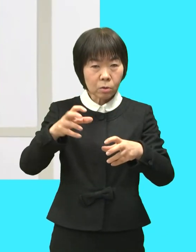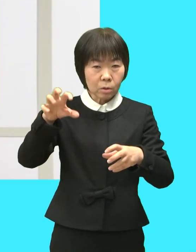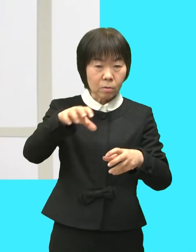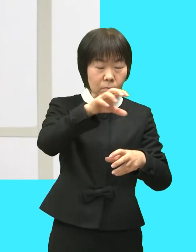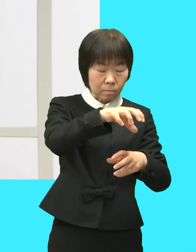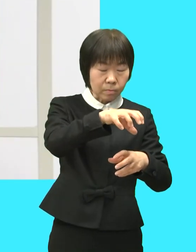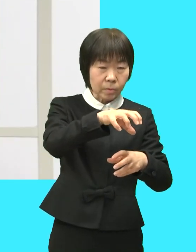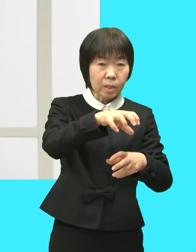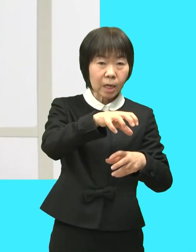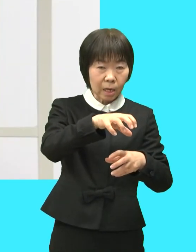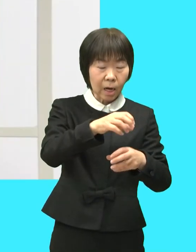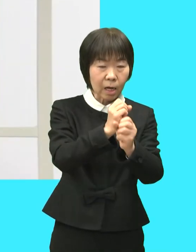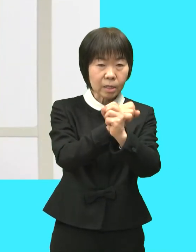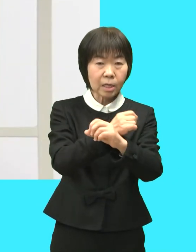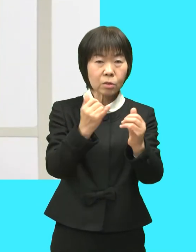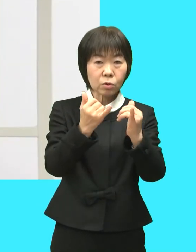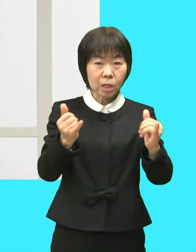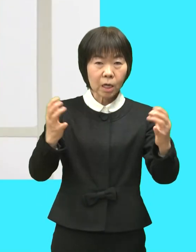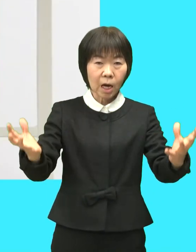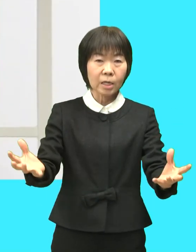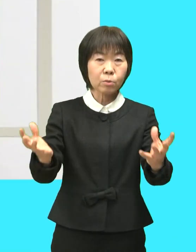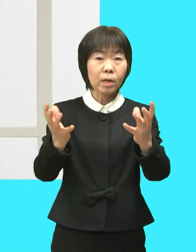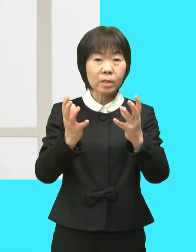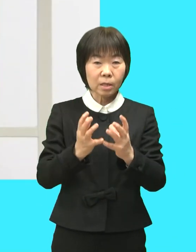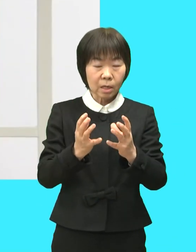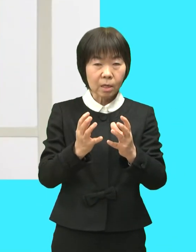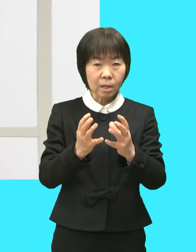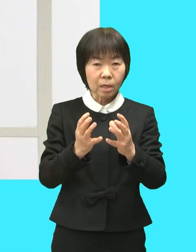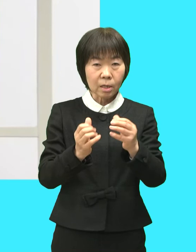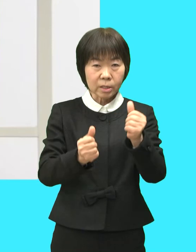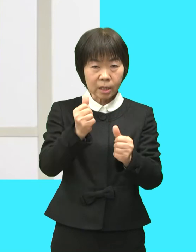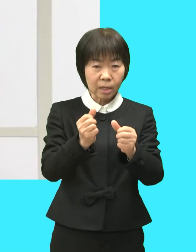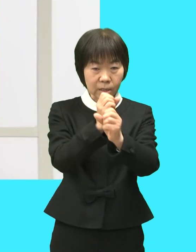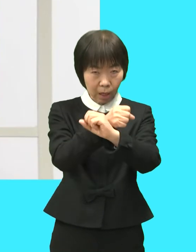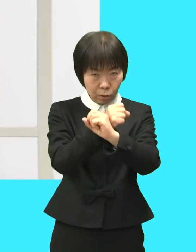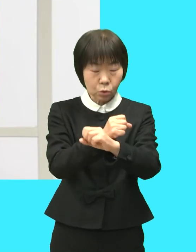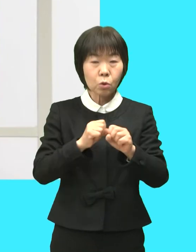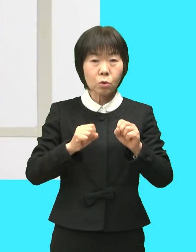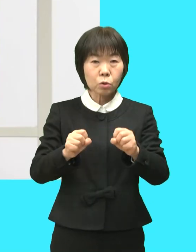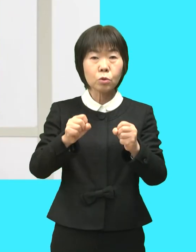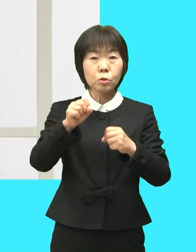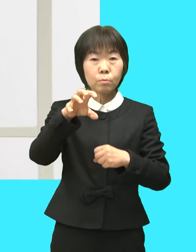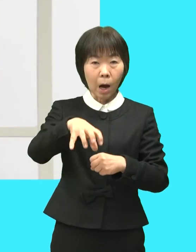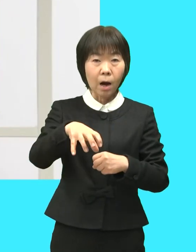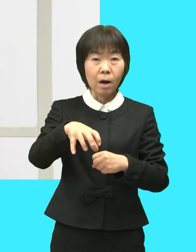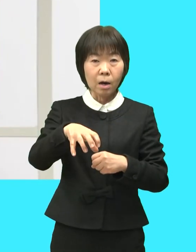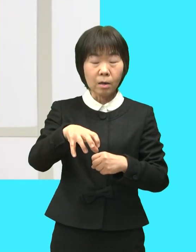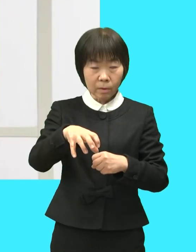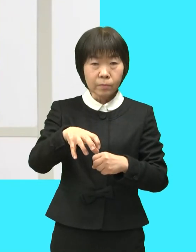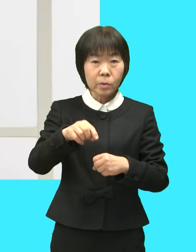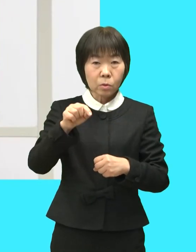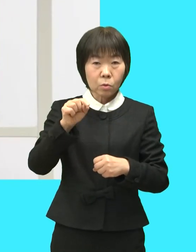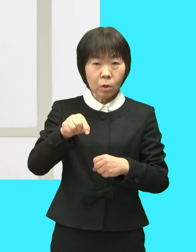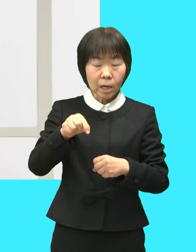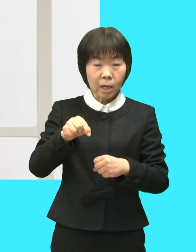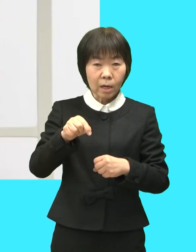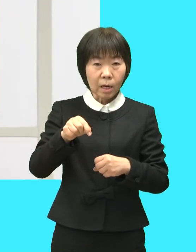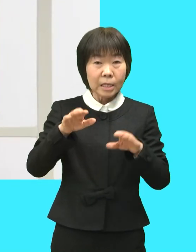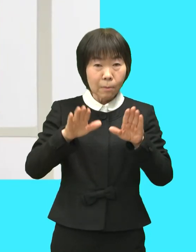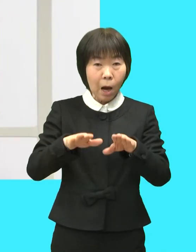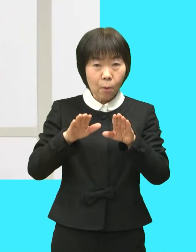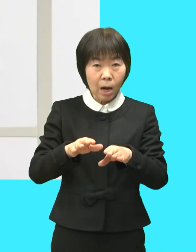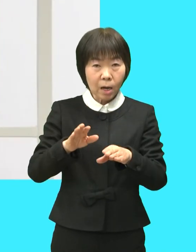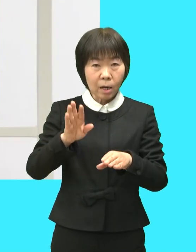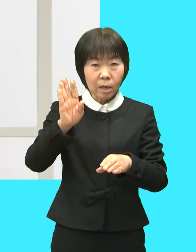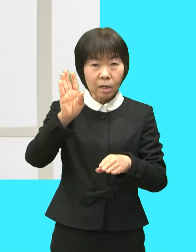から研究者の方が集まって試験をする、研究をするという場でもあります。それが県を超える移動がな